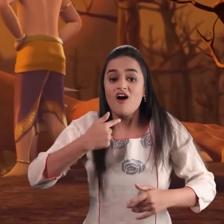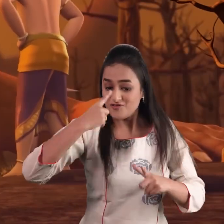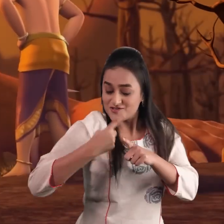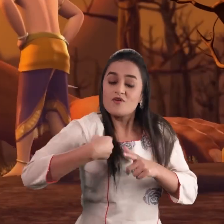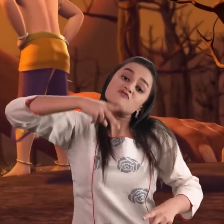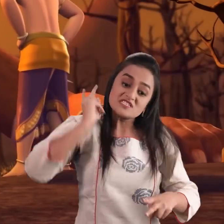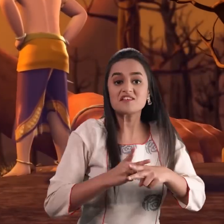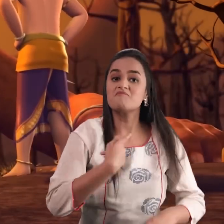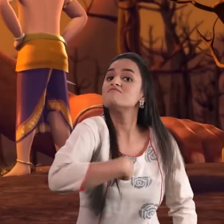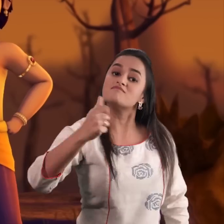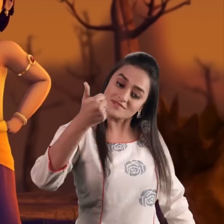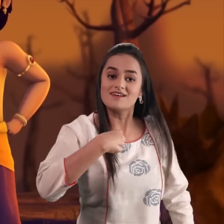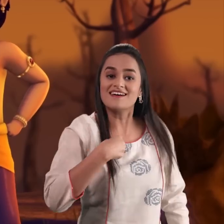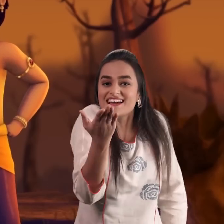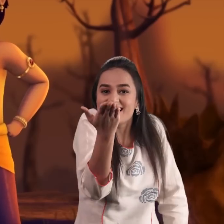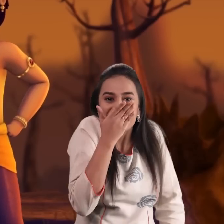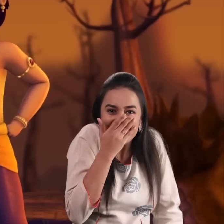हम मजाक करके ही धूल चटाते हैं।